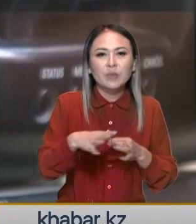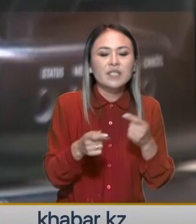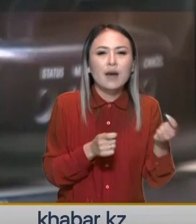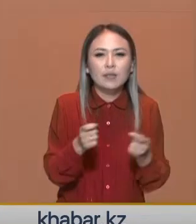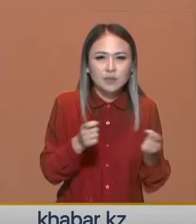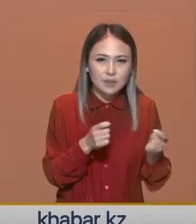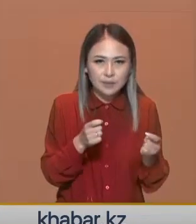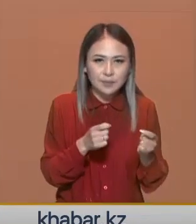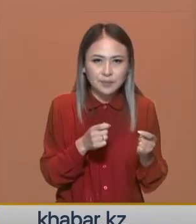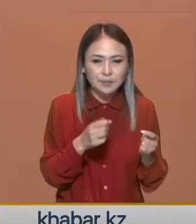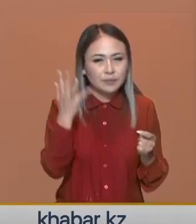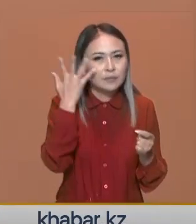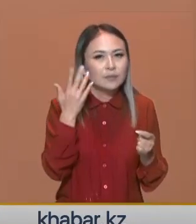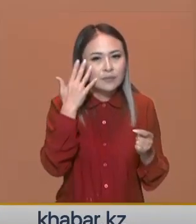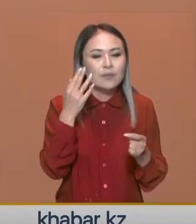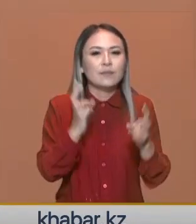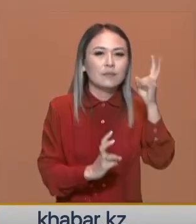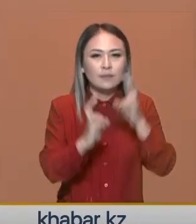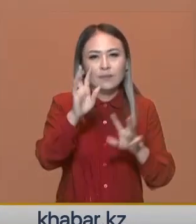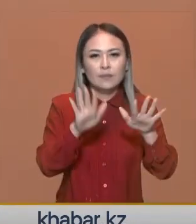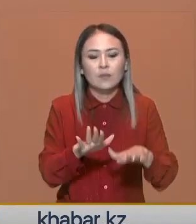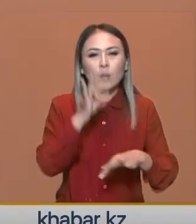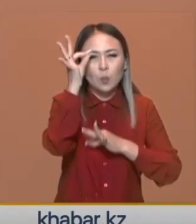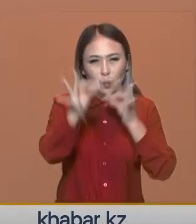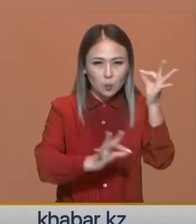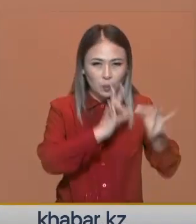сол астық қабылдау кәсіпорындарының 40% үшін деп